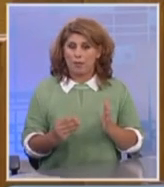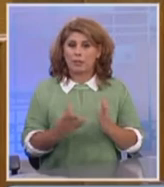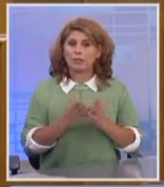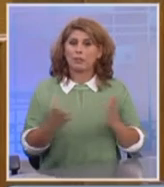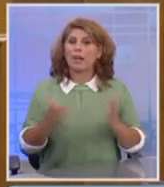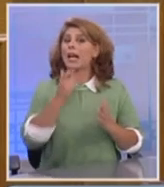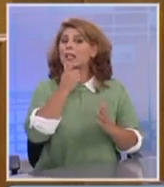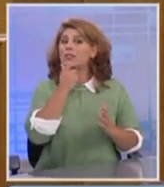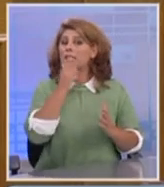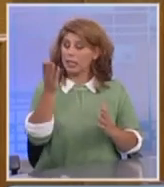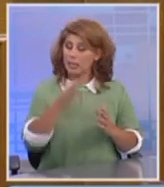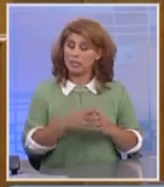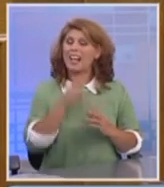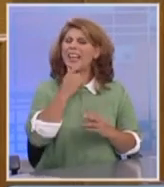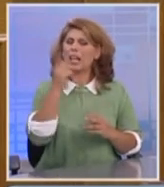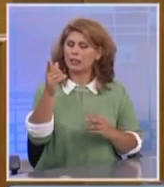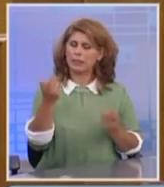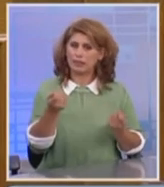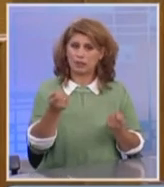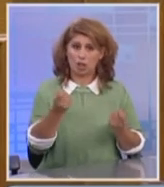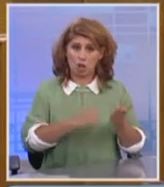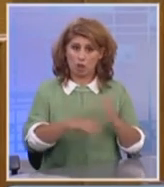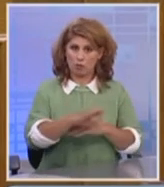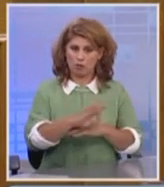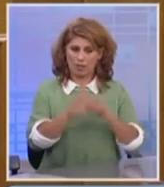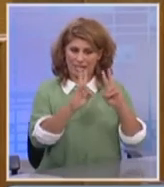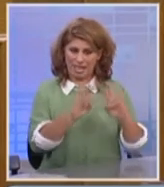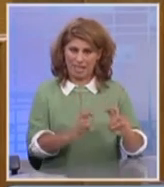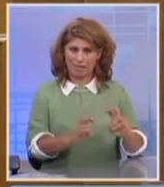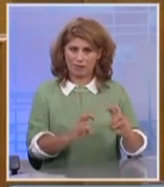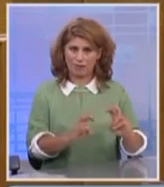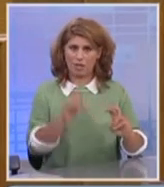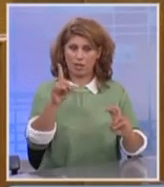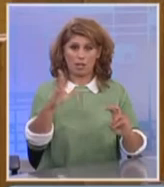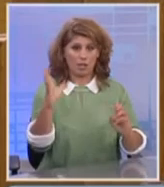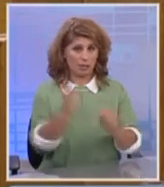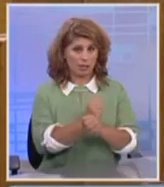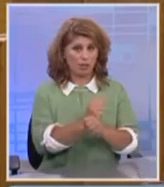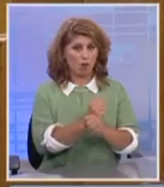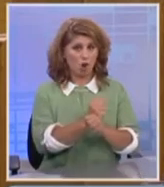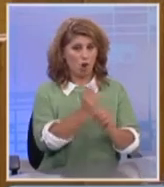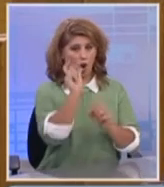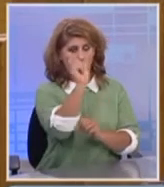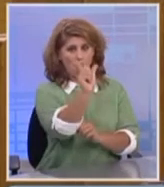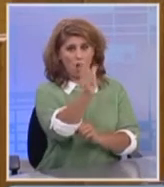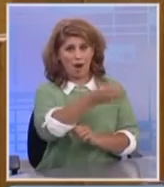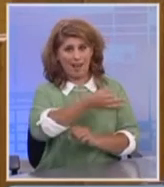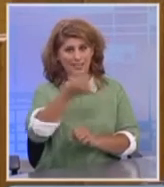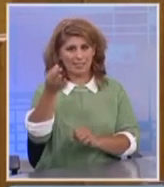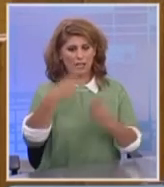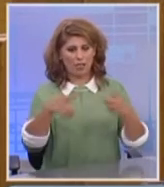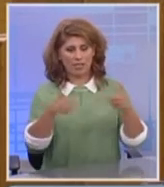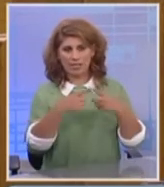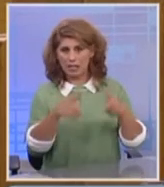Μεγάλης Βρετανίας, όπου σύμφωνα με το νομοσχέδιο για την έρευνα, η επίτευξη των όρων της αριστείας στη